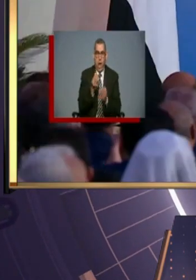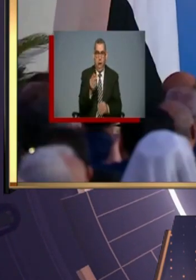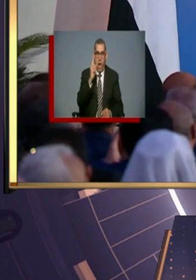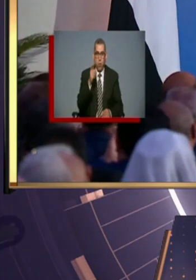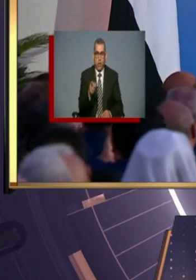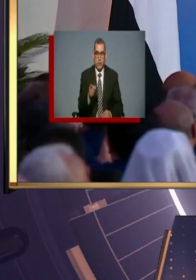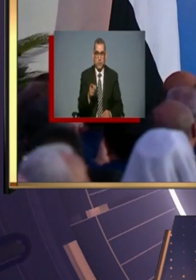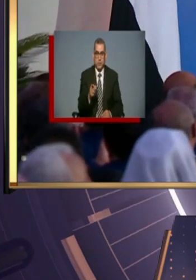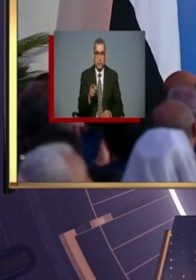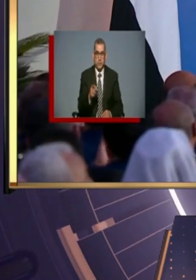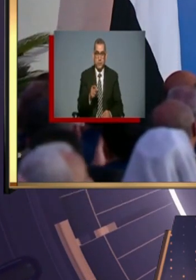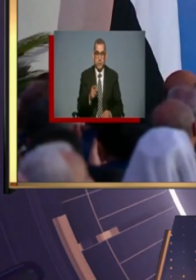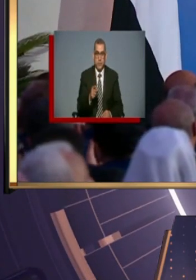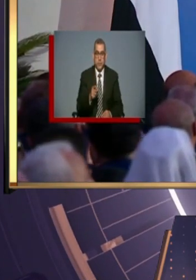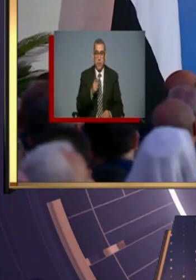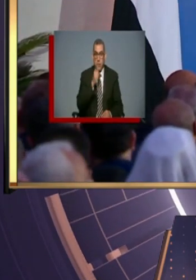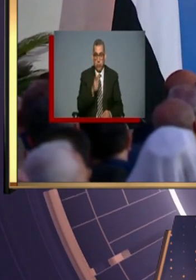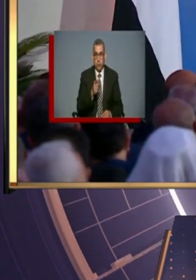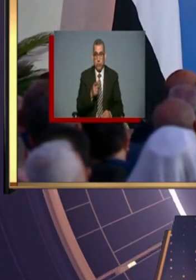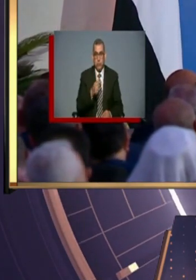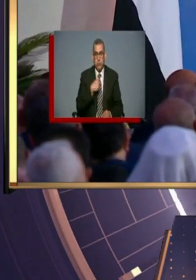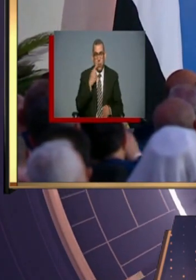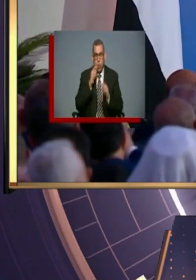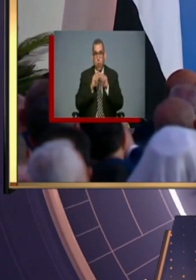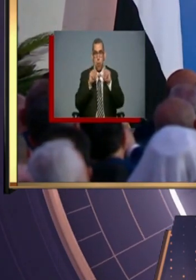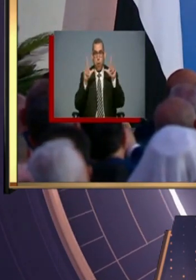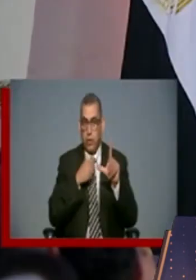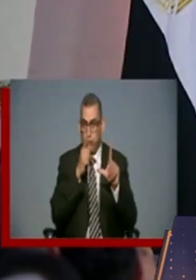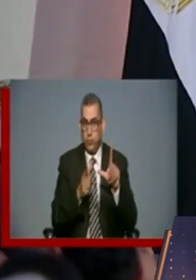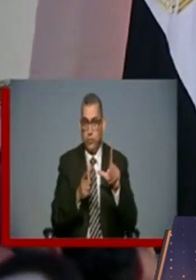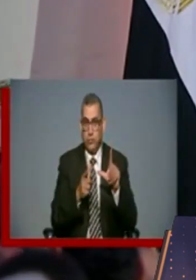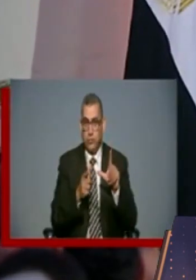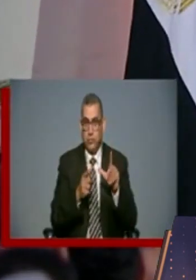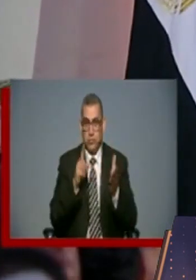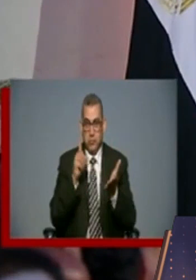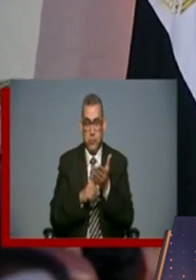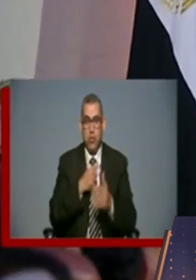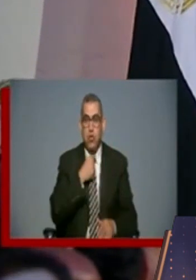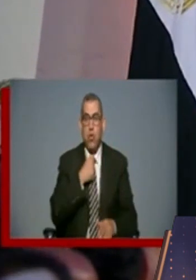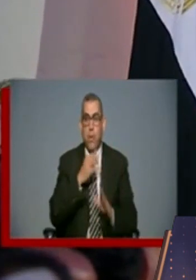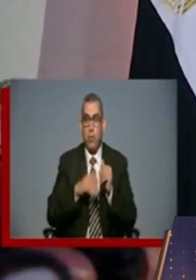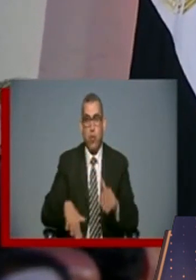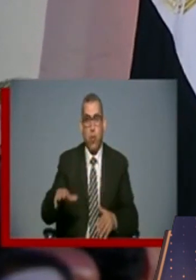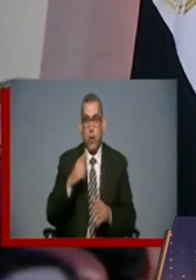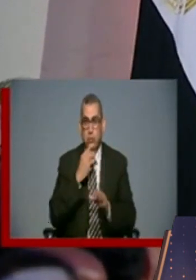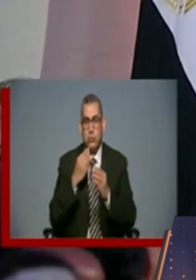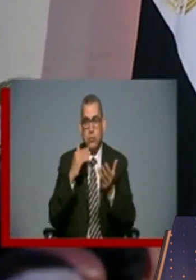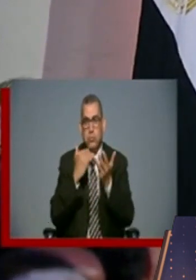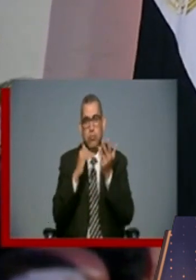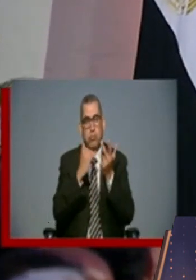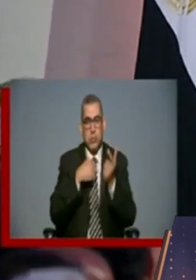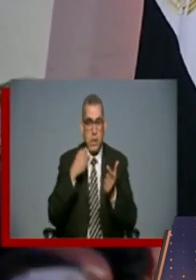السيسي. القرارات الحزم قرارات الحماية المتتالية اللي بيصدرها الرئيس السيسي